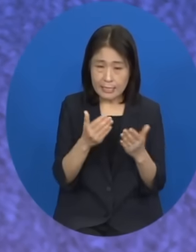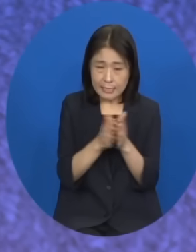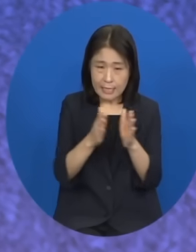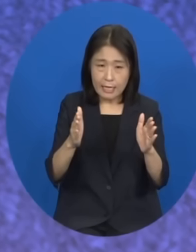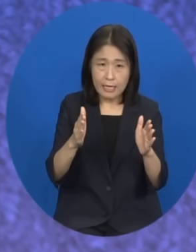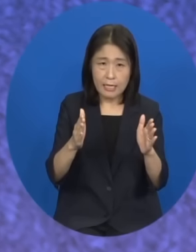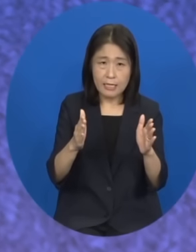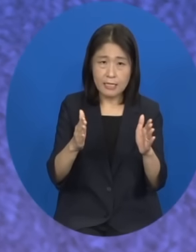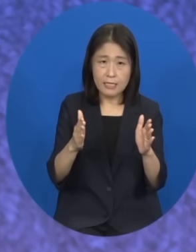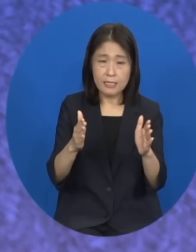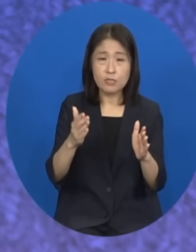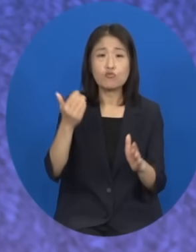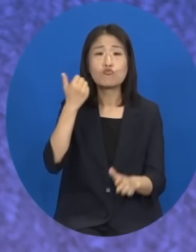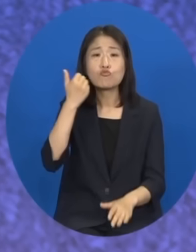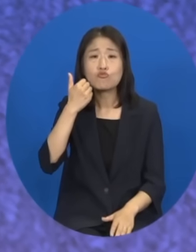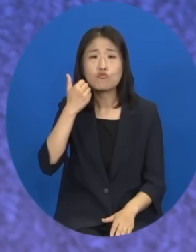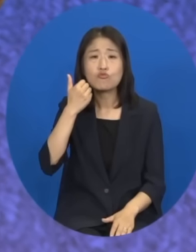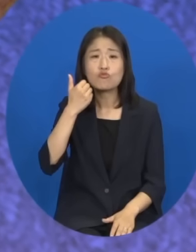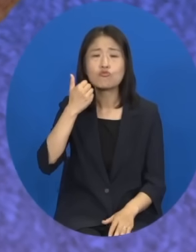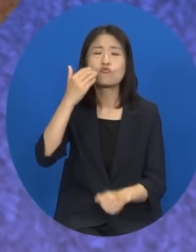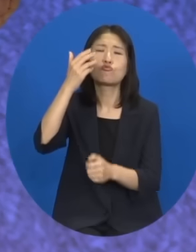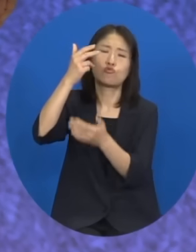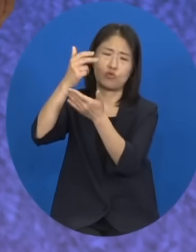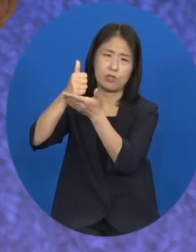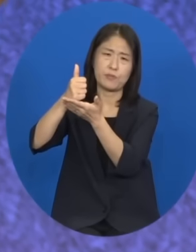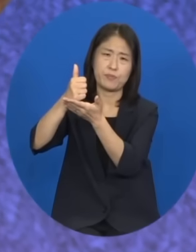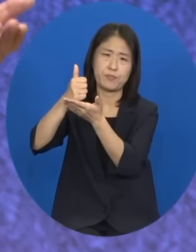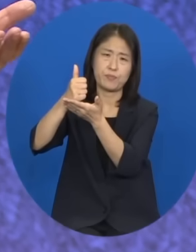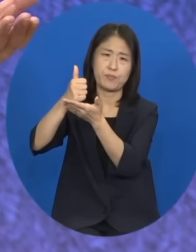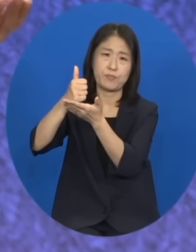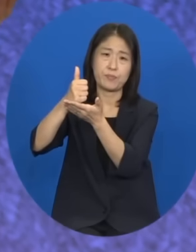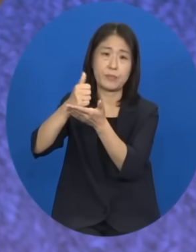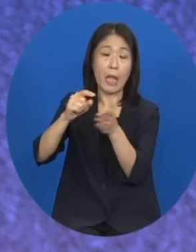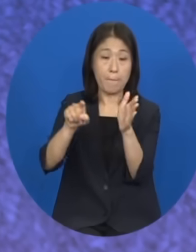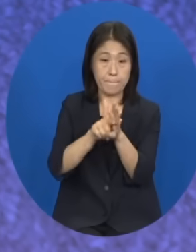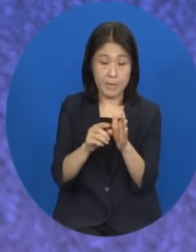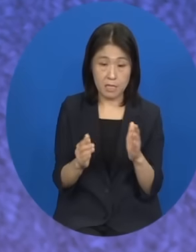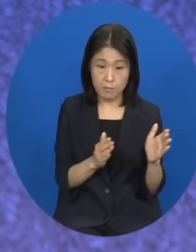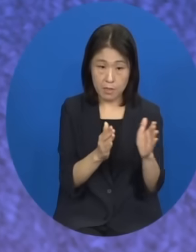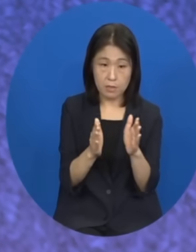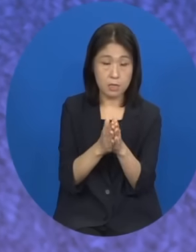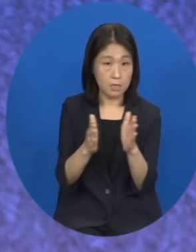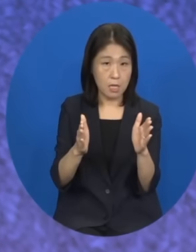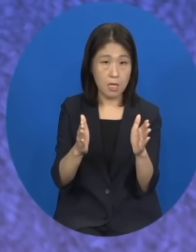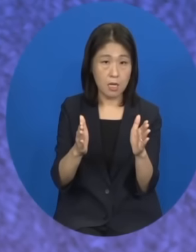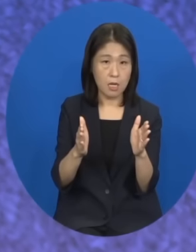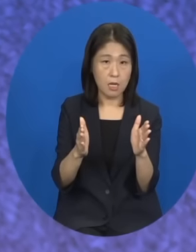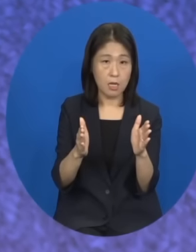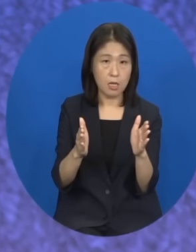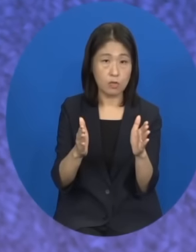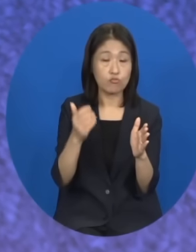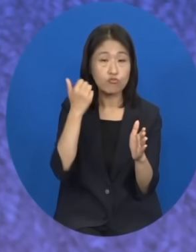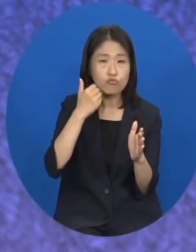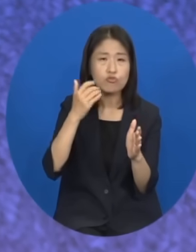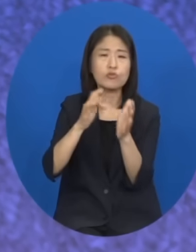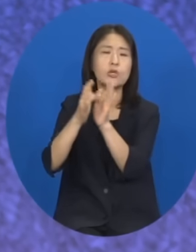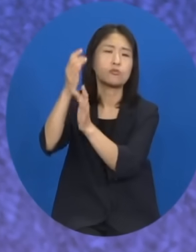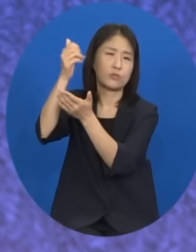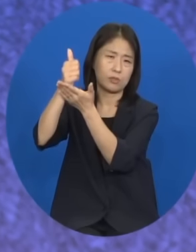예수님이 여러분 안에 계시니까 여러분이 다 구원받은 거죠. 믿음의 길을 시작하신 분.